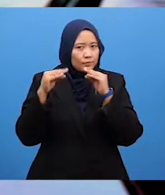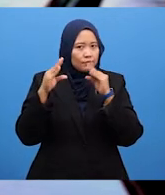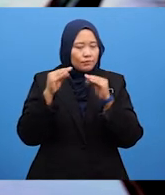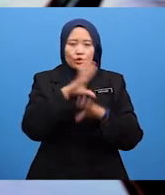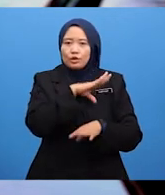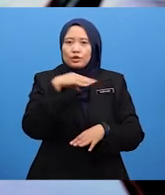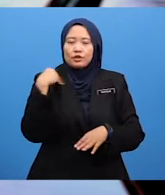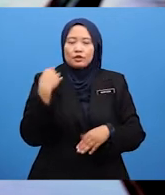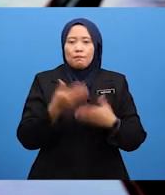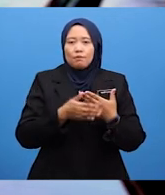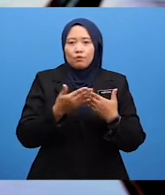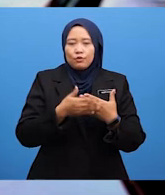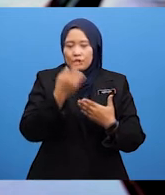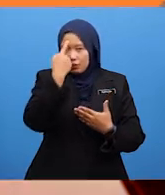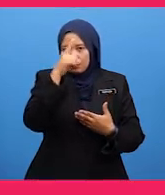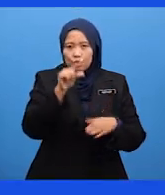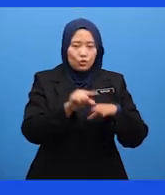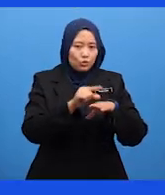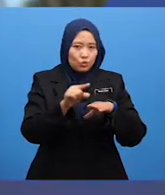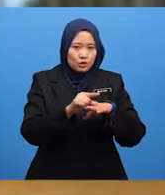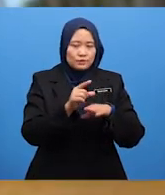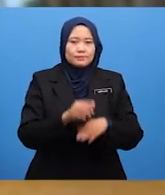bermain gambus nanti.